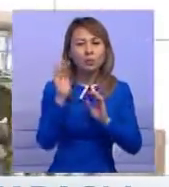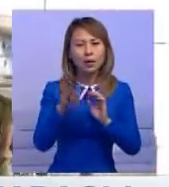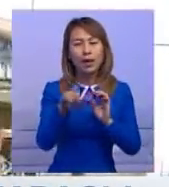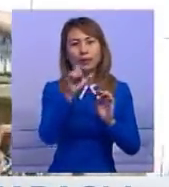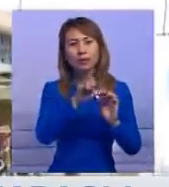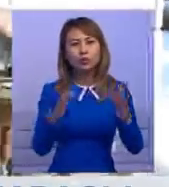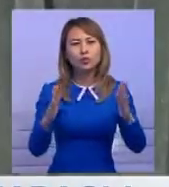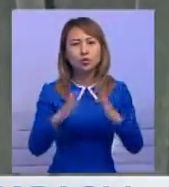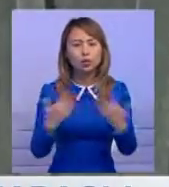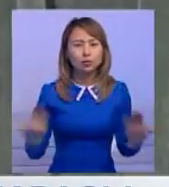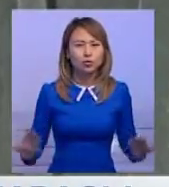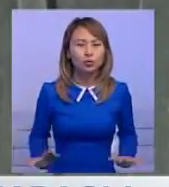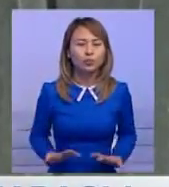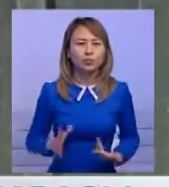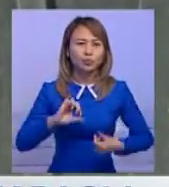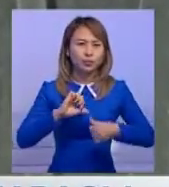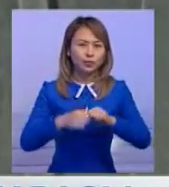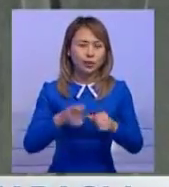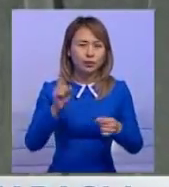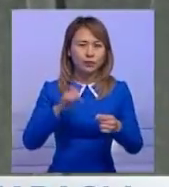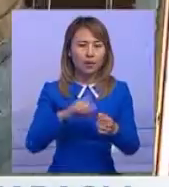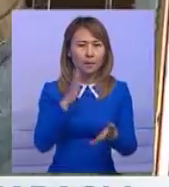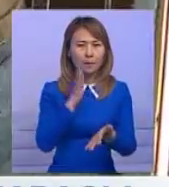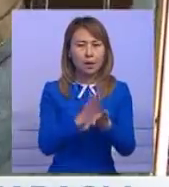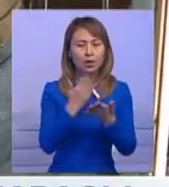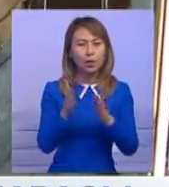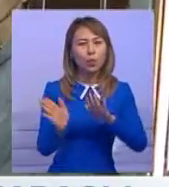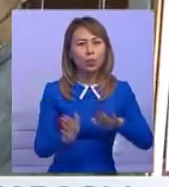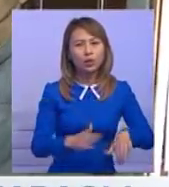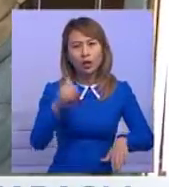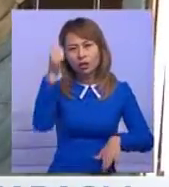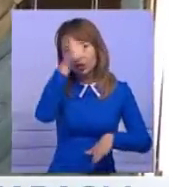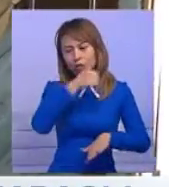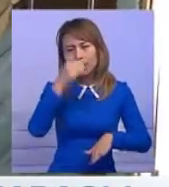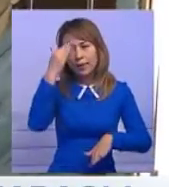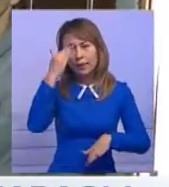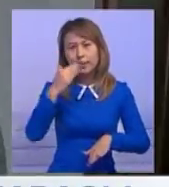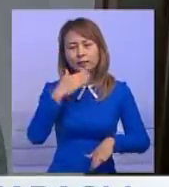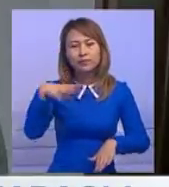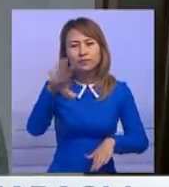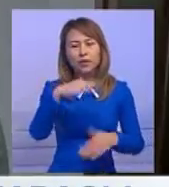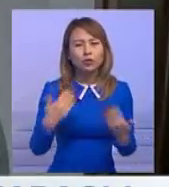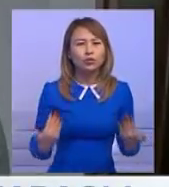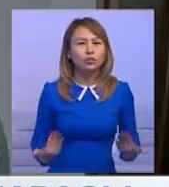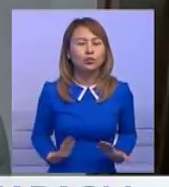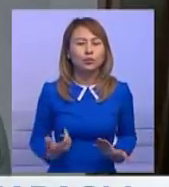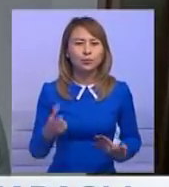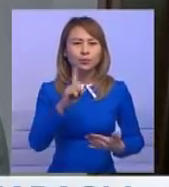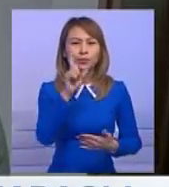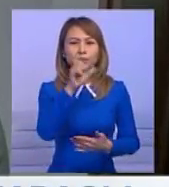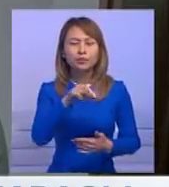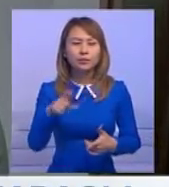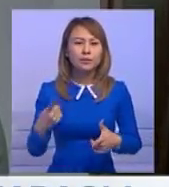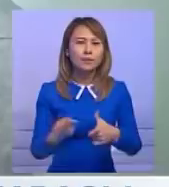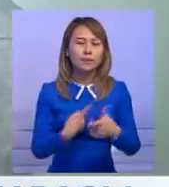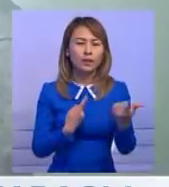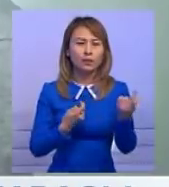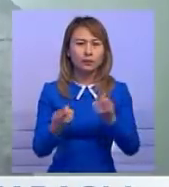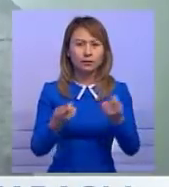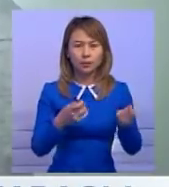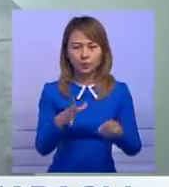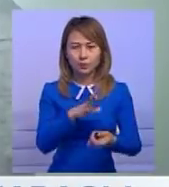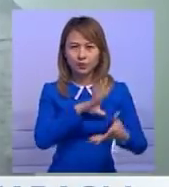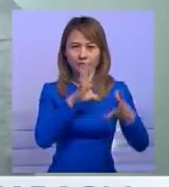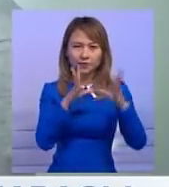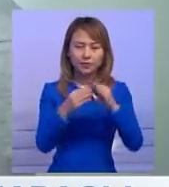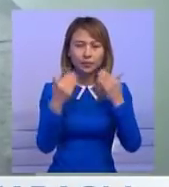мың адам тұрақты түрде осында тұрып жатыр. Өткен жылдың жаз айларында тұрғындардың жеке басын анықтау шарасы жүргізілген болатын.